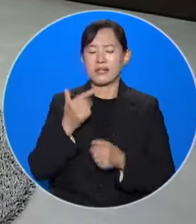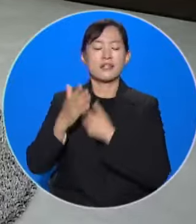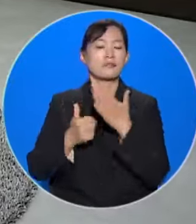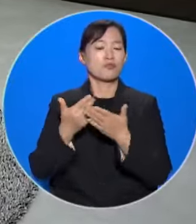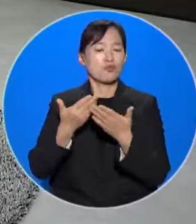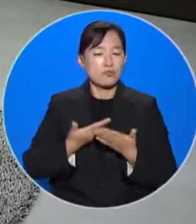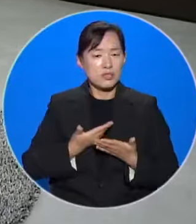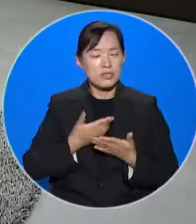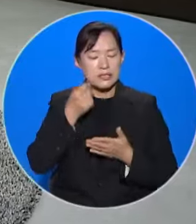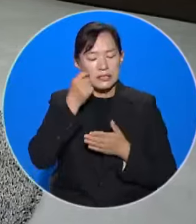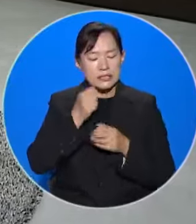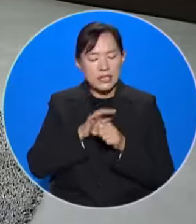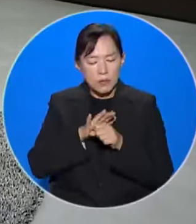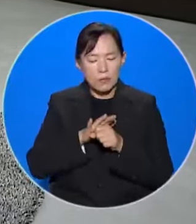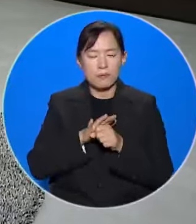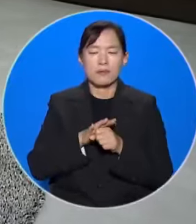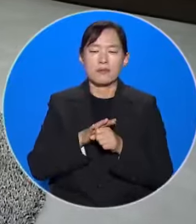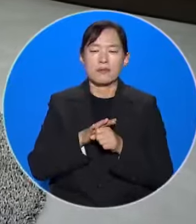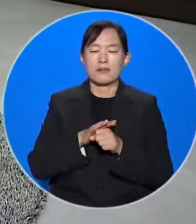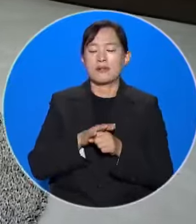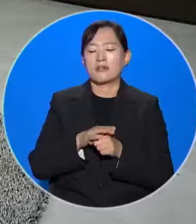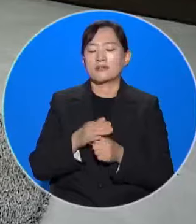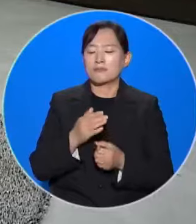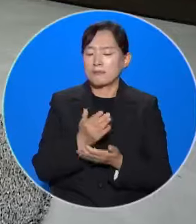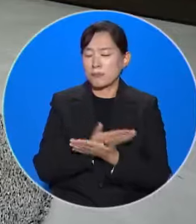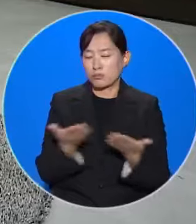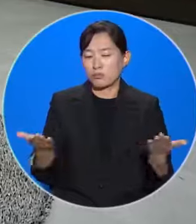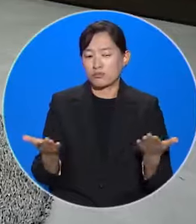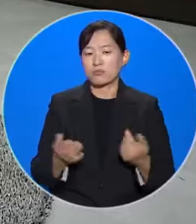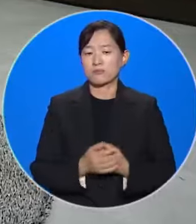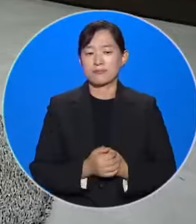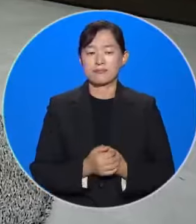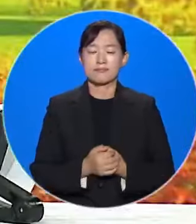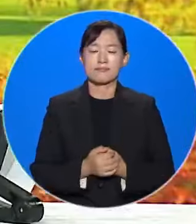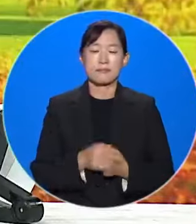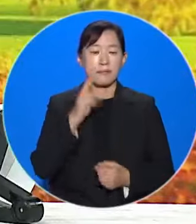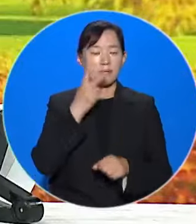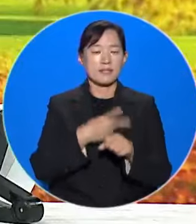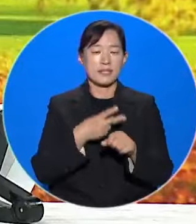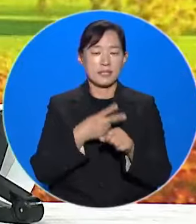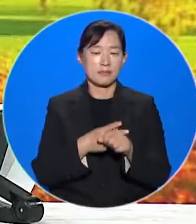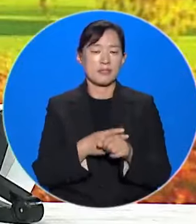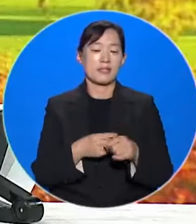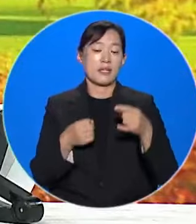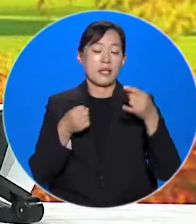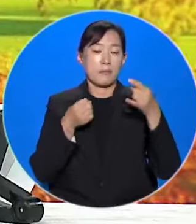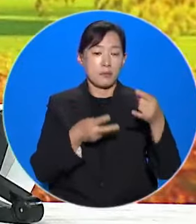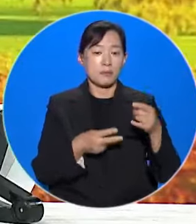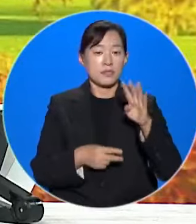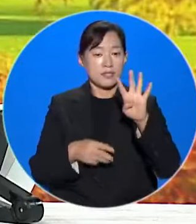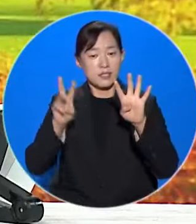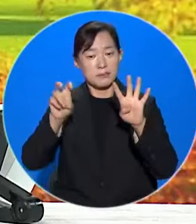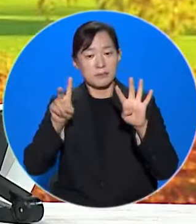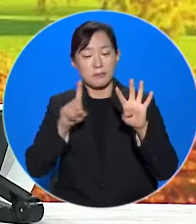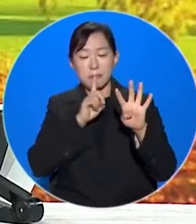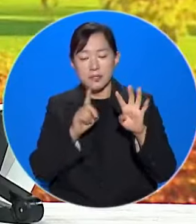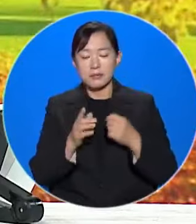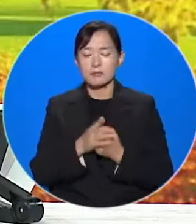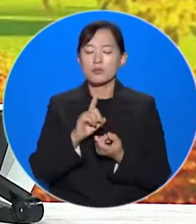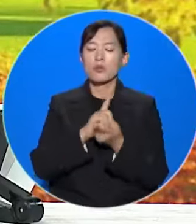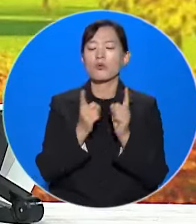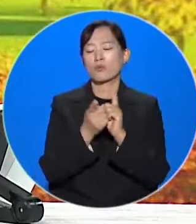주신 긍휼로 일방적으로 베푸는 것입니다. 사도 바울은 에베소서 4장 32절에서